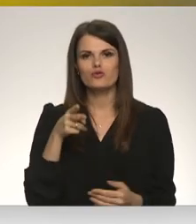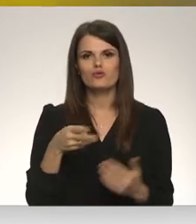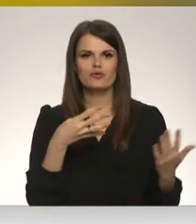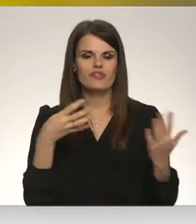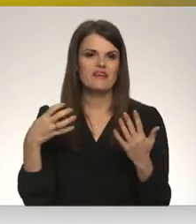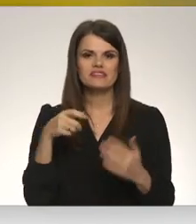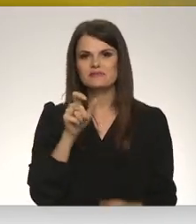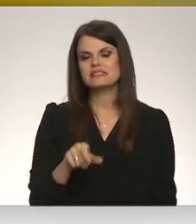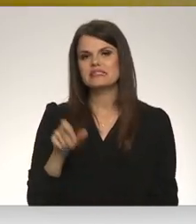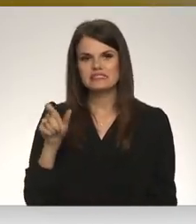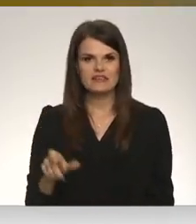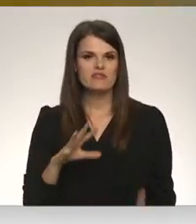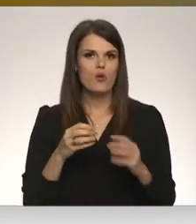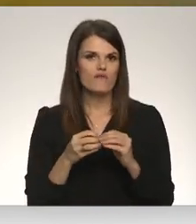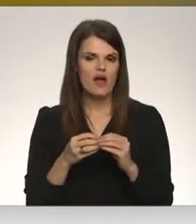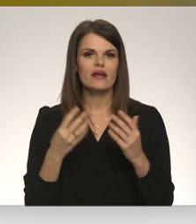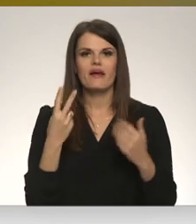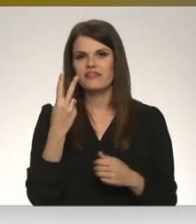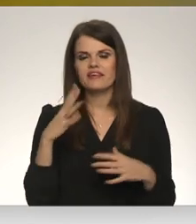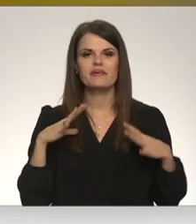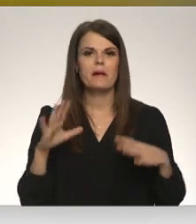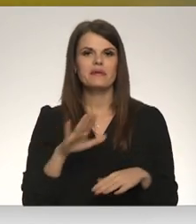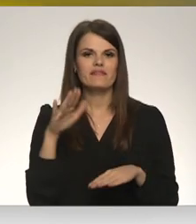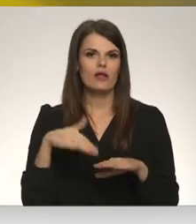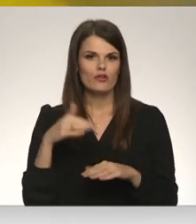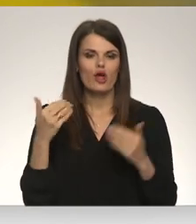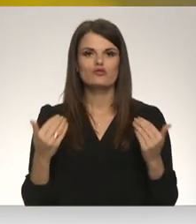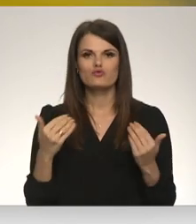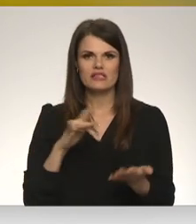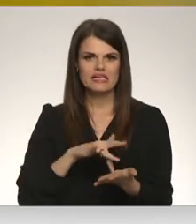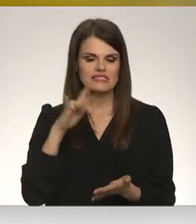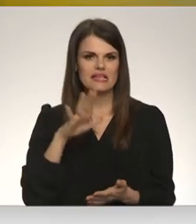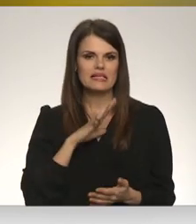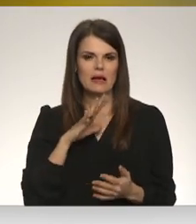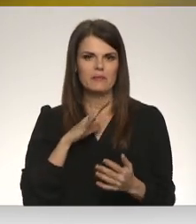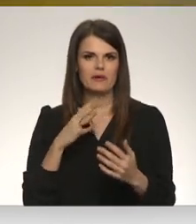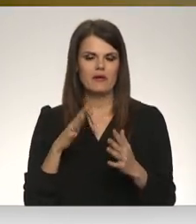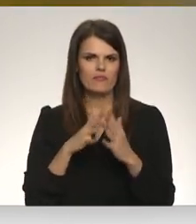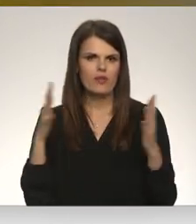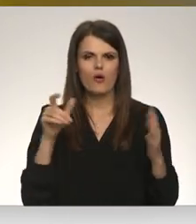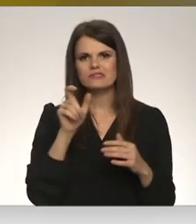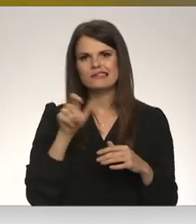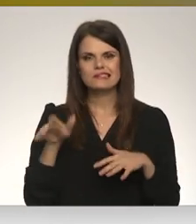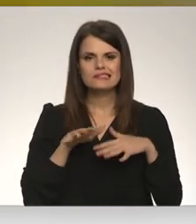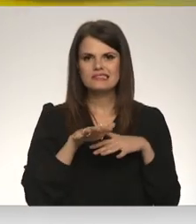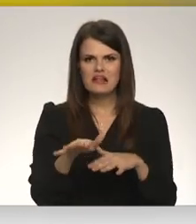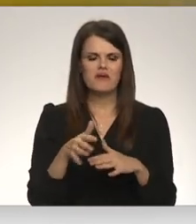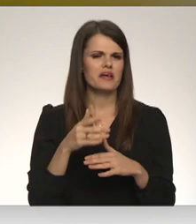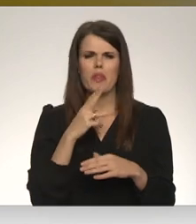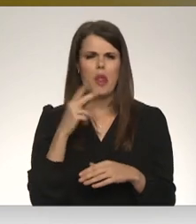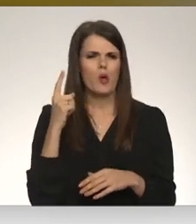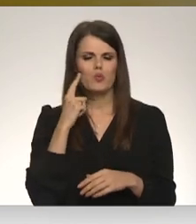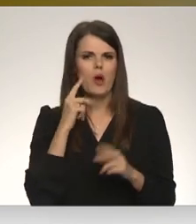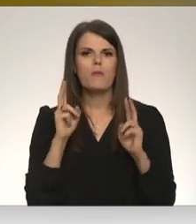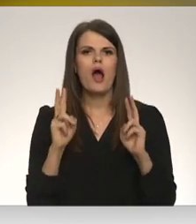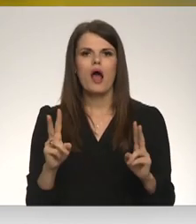2900 cilvēku. Ņemot vērā, ka divu brīvdienu dēļ šodien centrā veidojās milzīgas cilvēku plūsmas un nav pamata domāt, ka tuvākajā